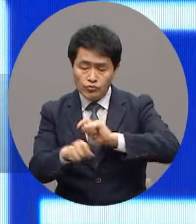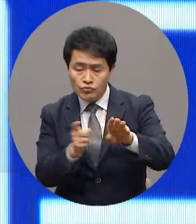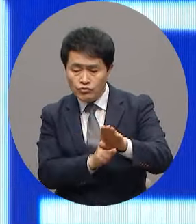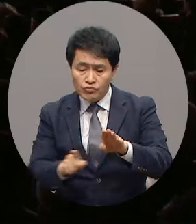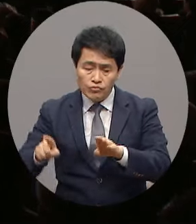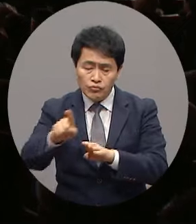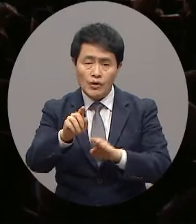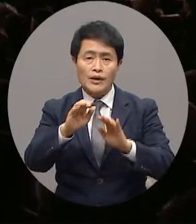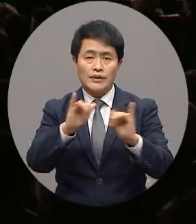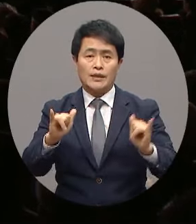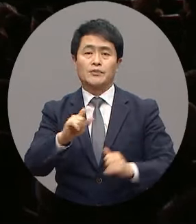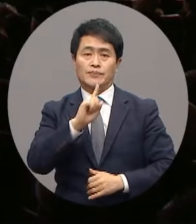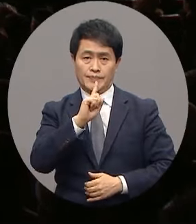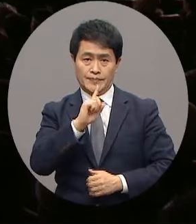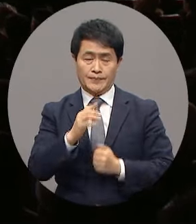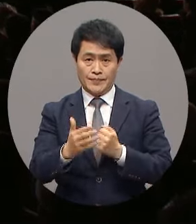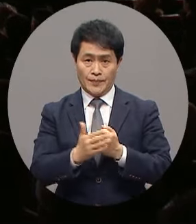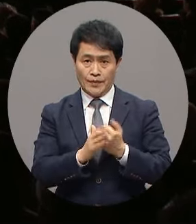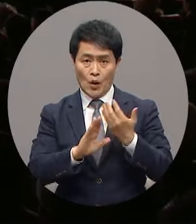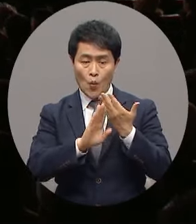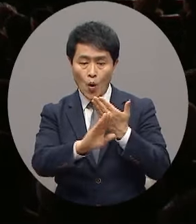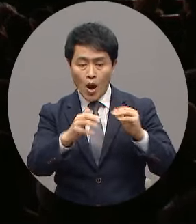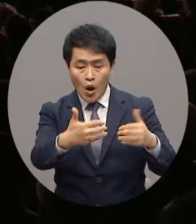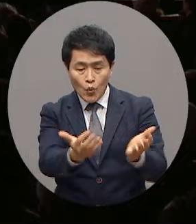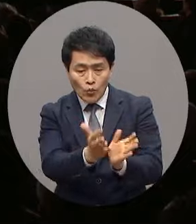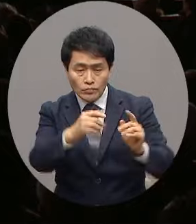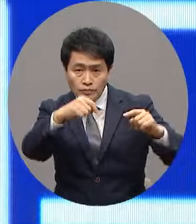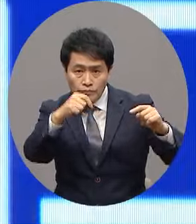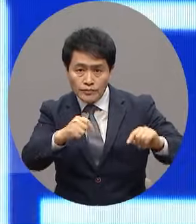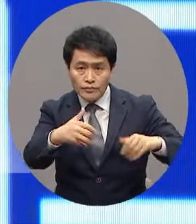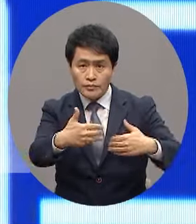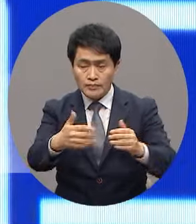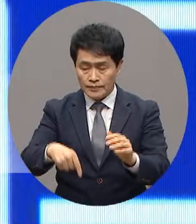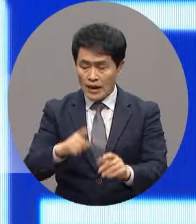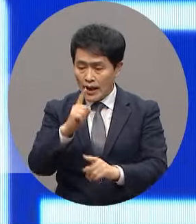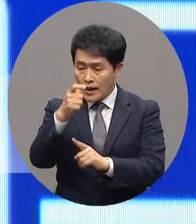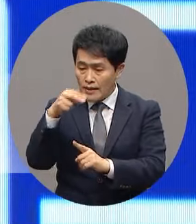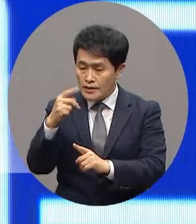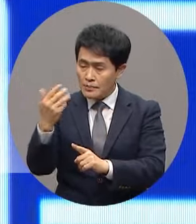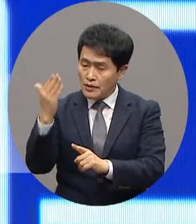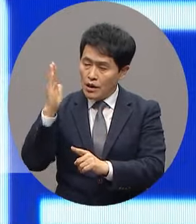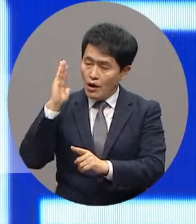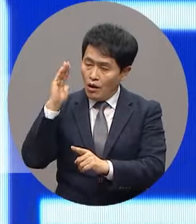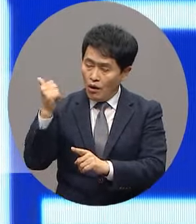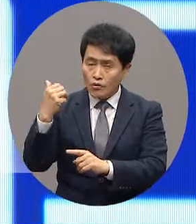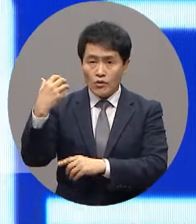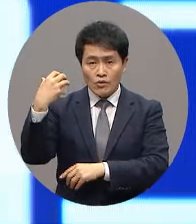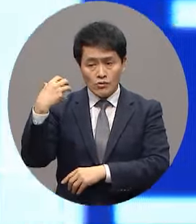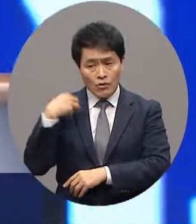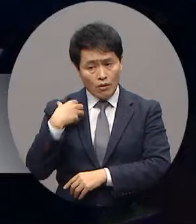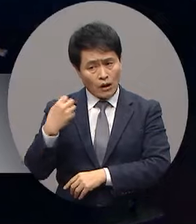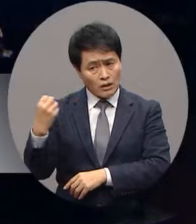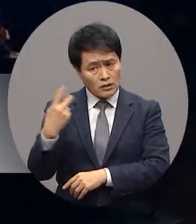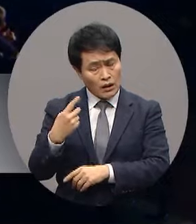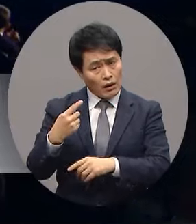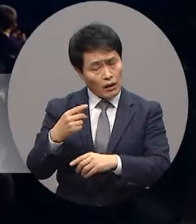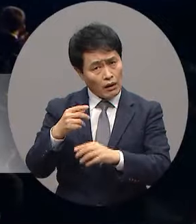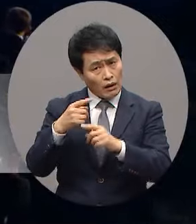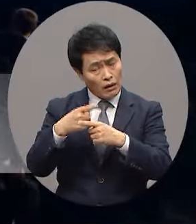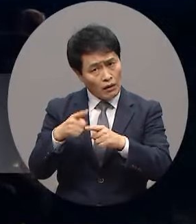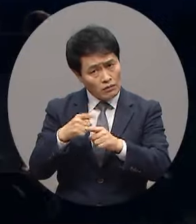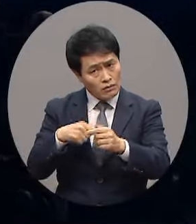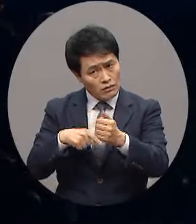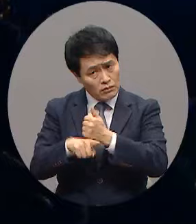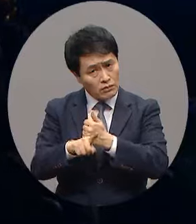있었습니다. 외교 분야에서 독립운동을 벌였던 이승만 전 대통령의 역할 재해석을 의식한 발언으로